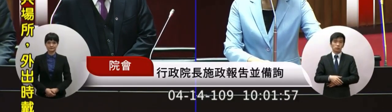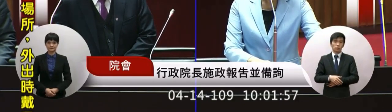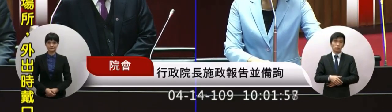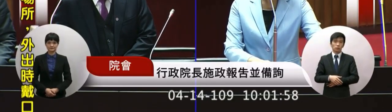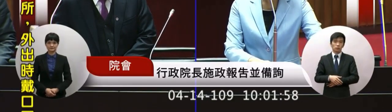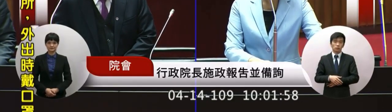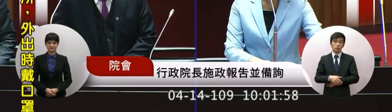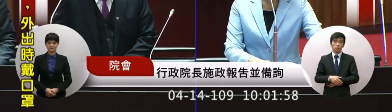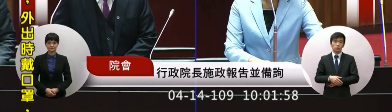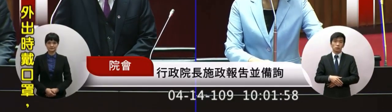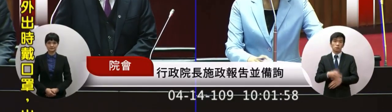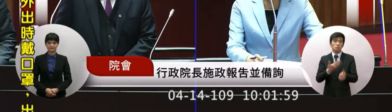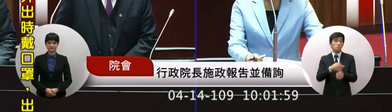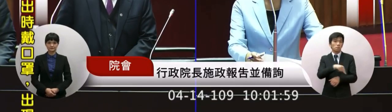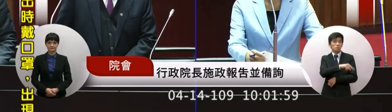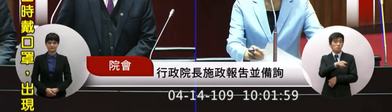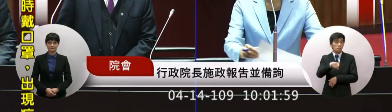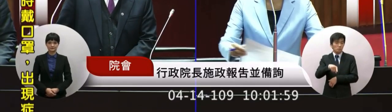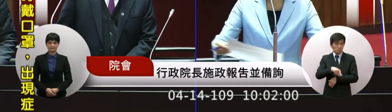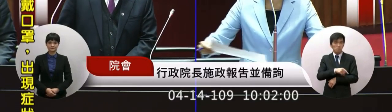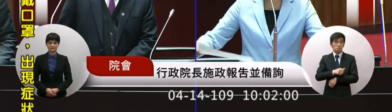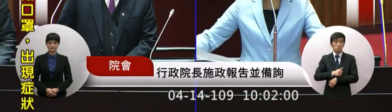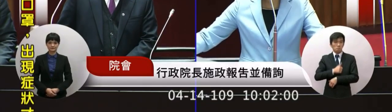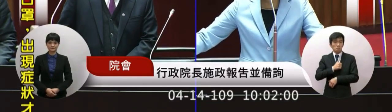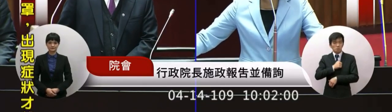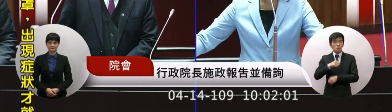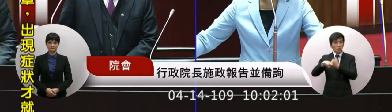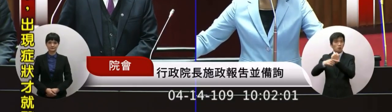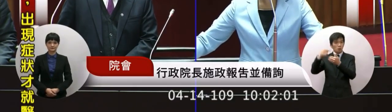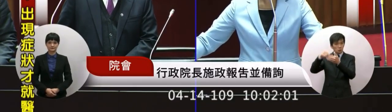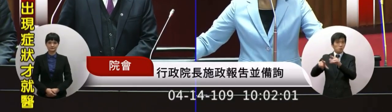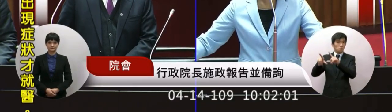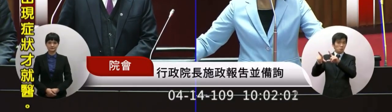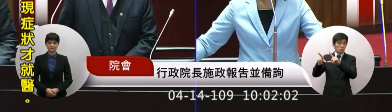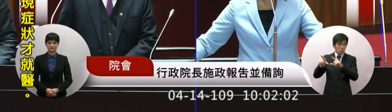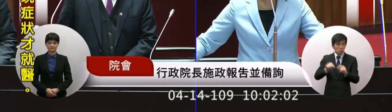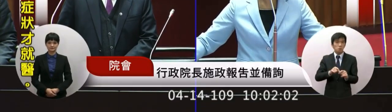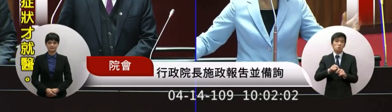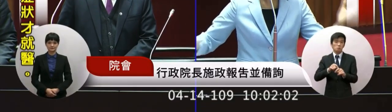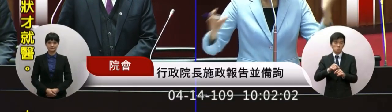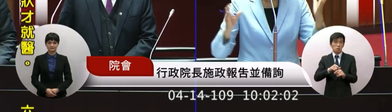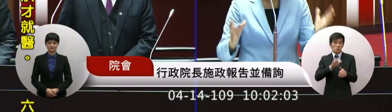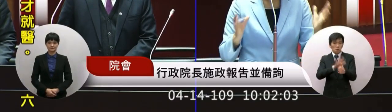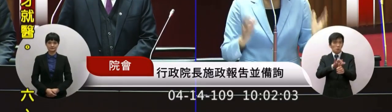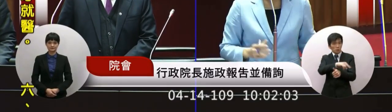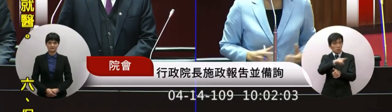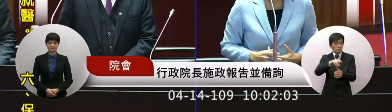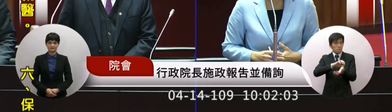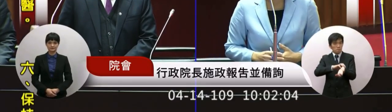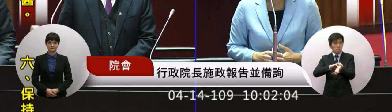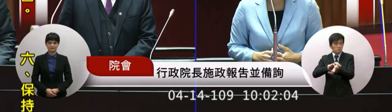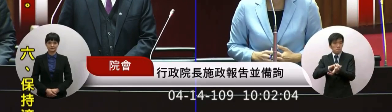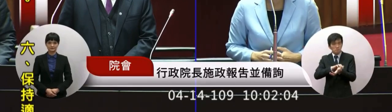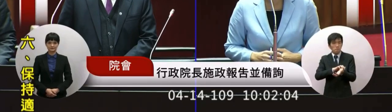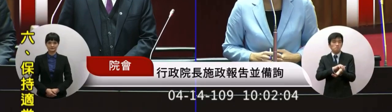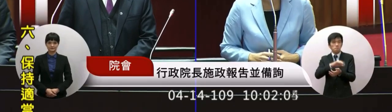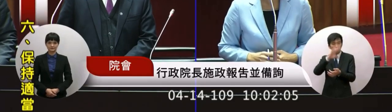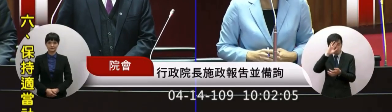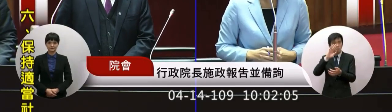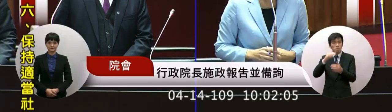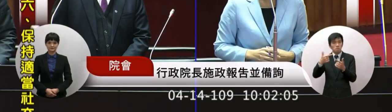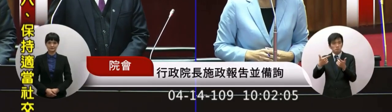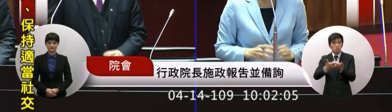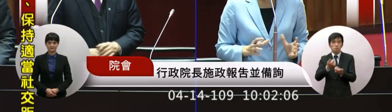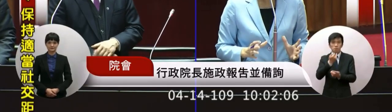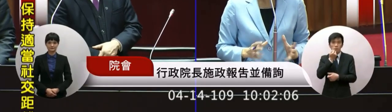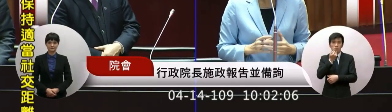这个呢护理佐理员能够正式的在法规面向当中来照护我们的病患，让我们的护理佐